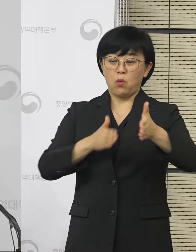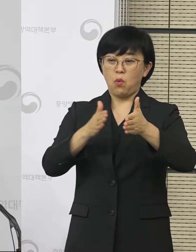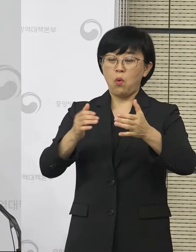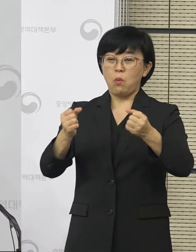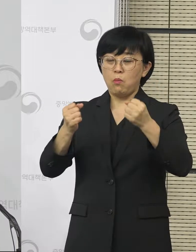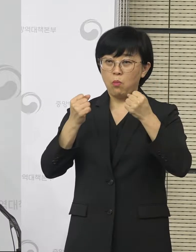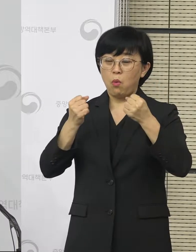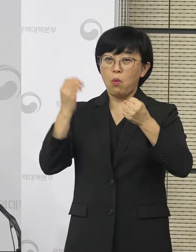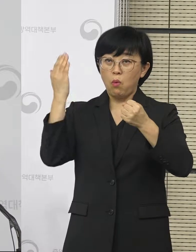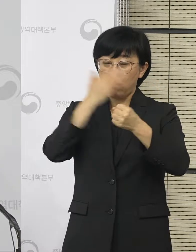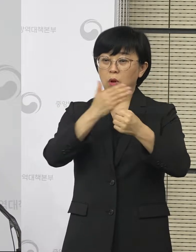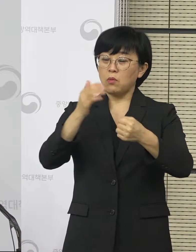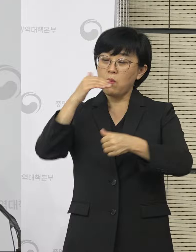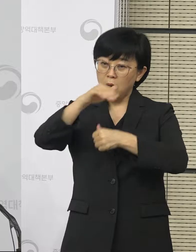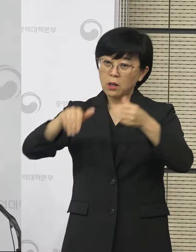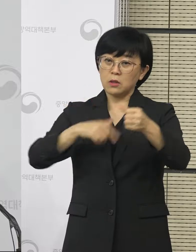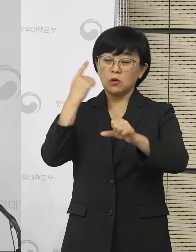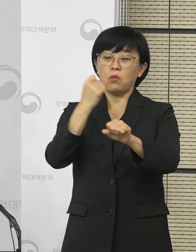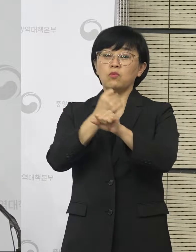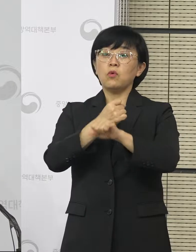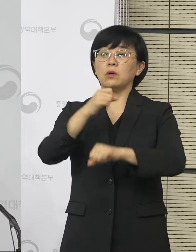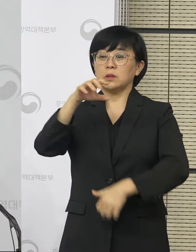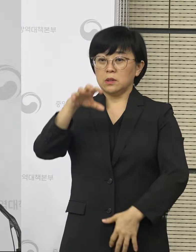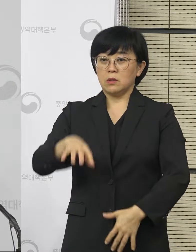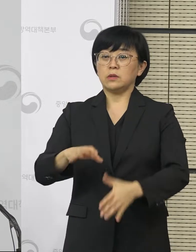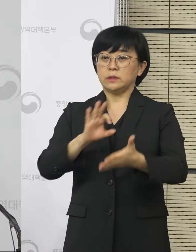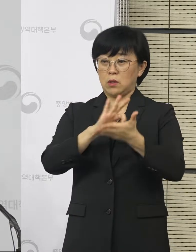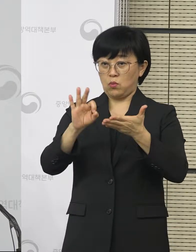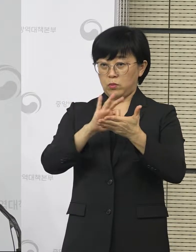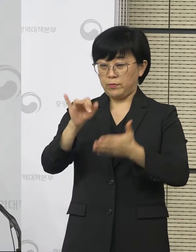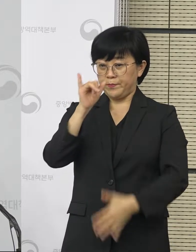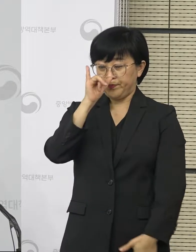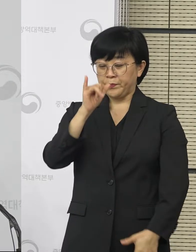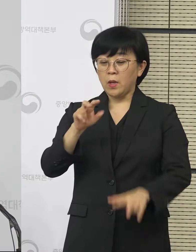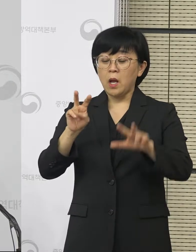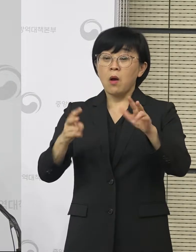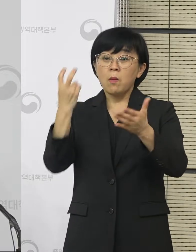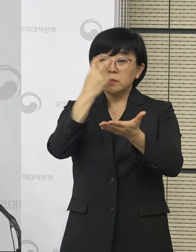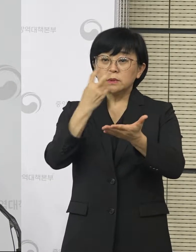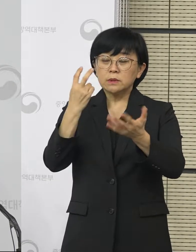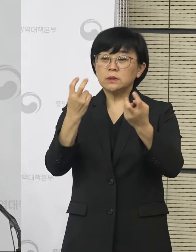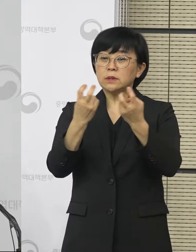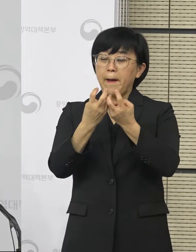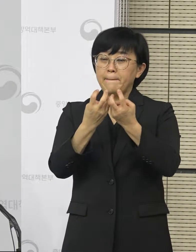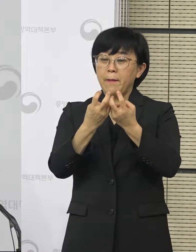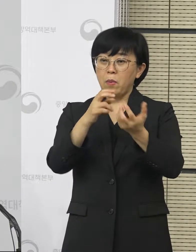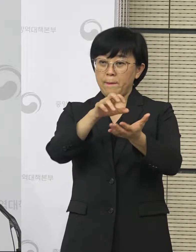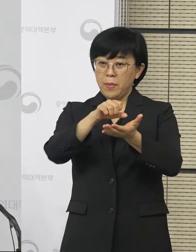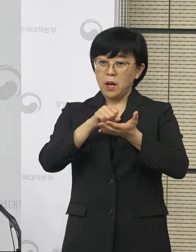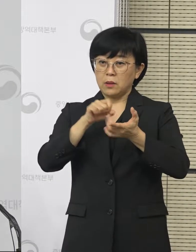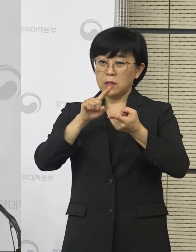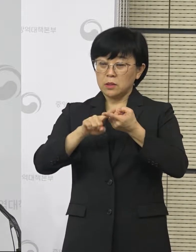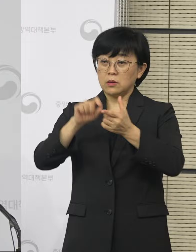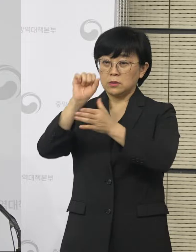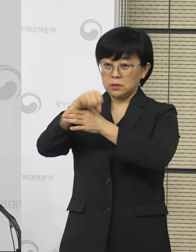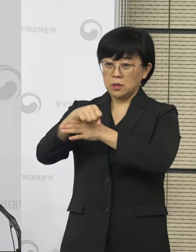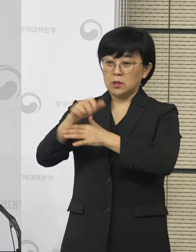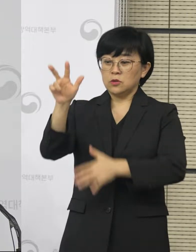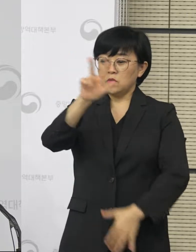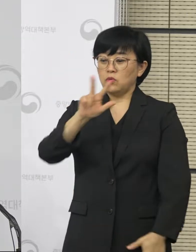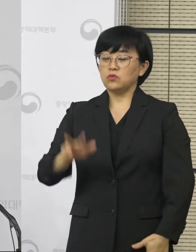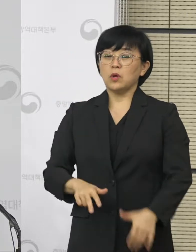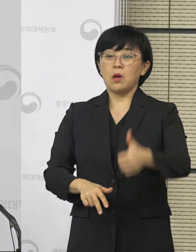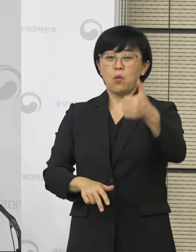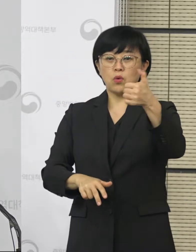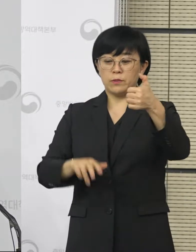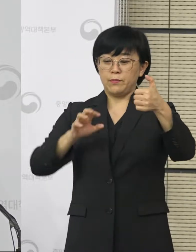시도 보건환경연구원에서 사용하고 있는 검사 방법입니다. 근본 검사법 도입에 따라 질병관리본부의 승인을